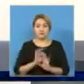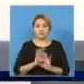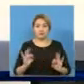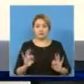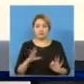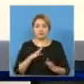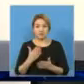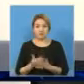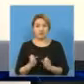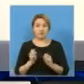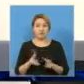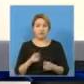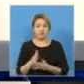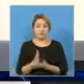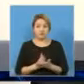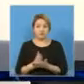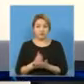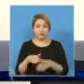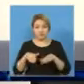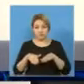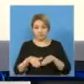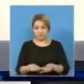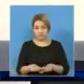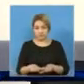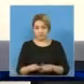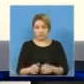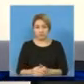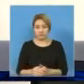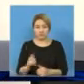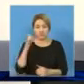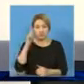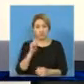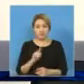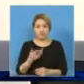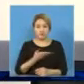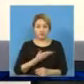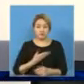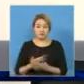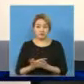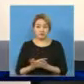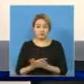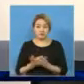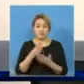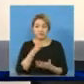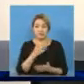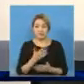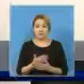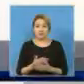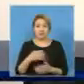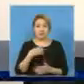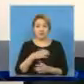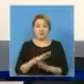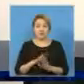состоянии. Я как госслужащий принял такое решение, и я думаю, что для меня это в данный момент сейчас не так